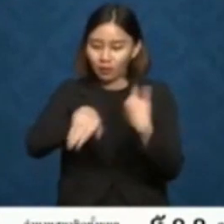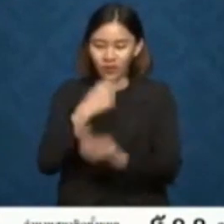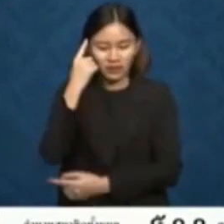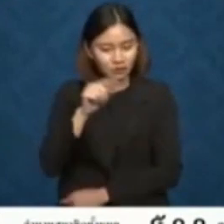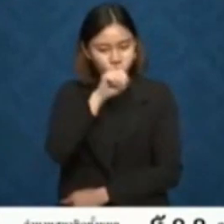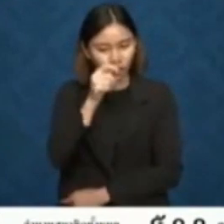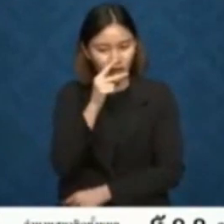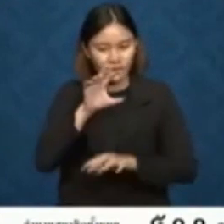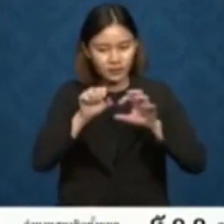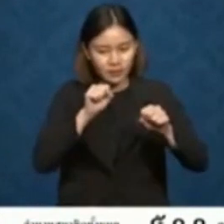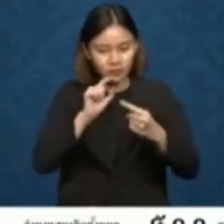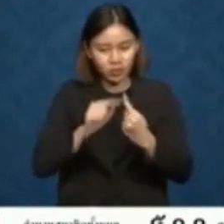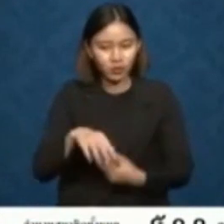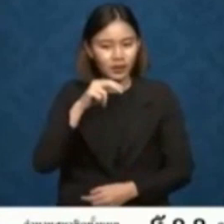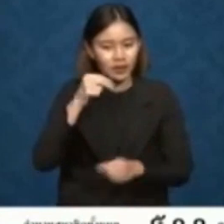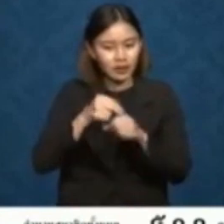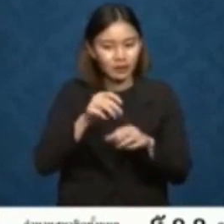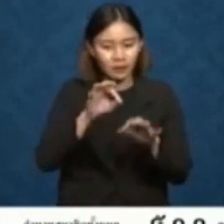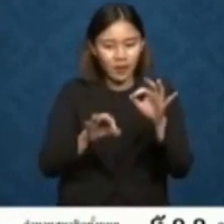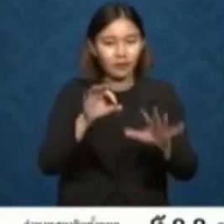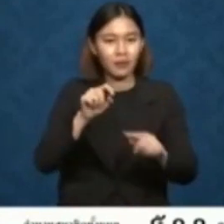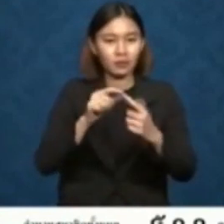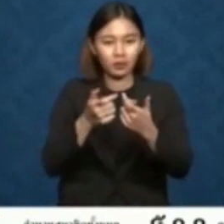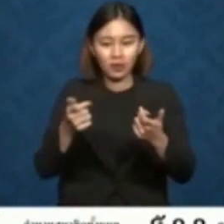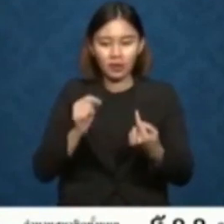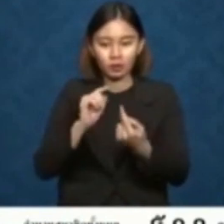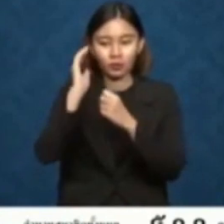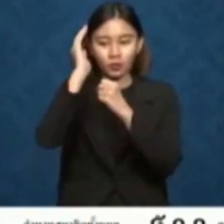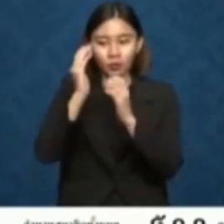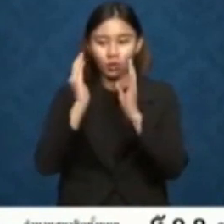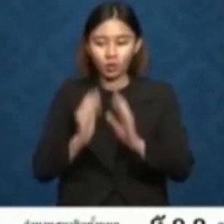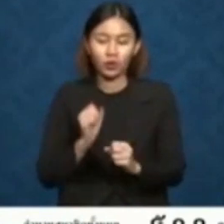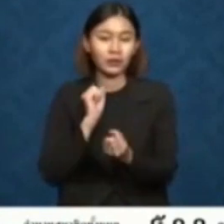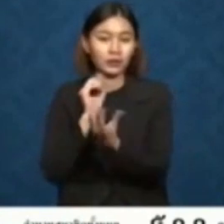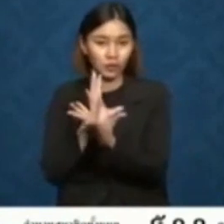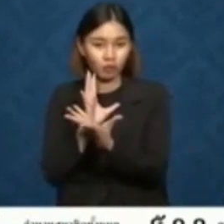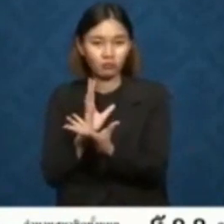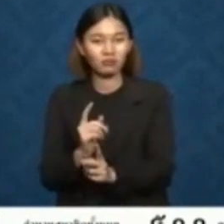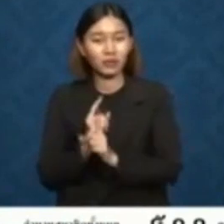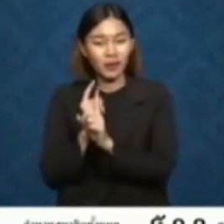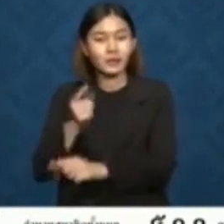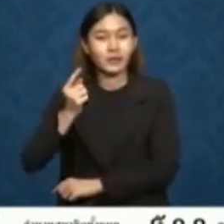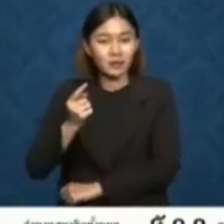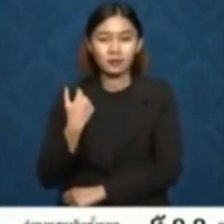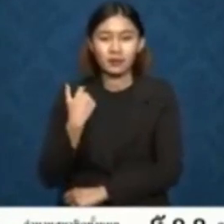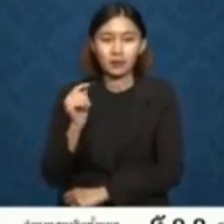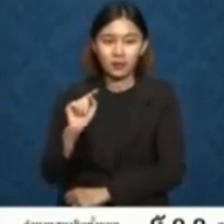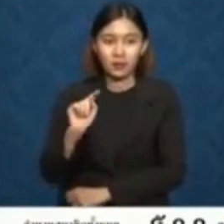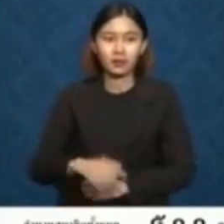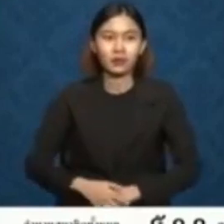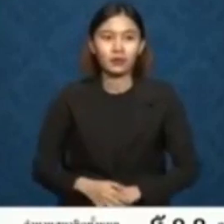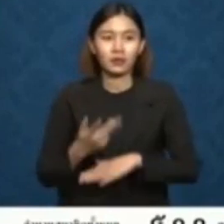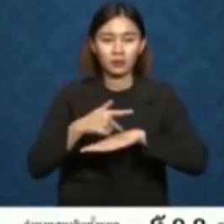วนมากครับที่ตั้งข้อสังเกตว่าปริมาณน้ำมันรั่วที่รายงานโดยผู้ก่อเหตุนั้นเป็นไปตามข้อเท็จจริงหรือ